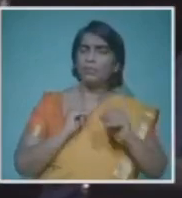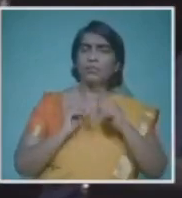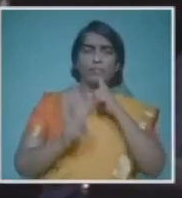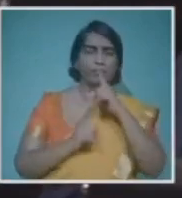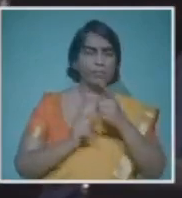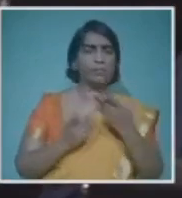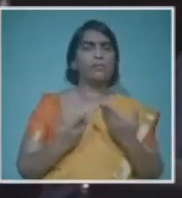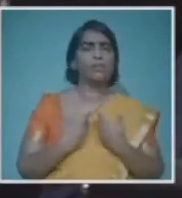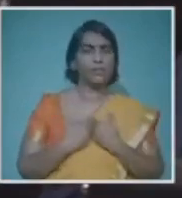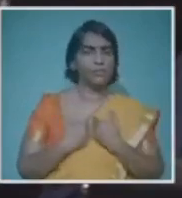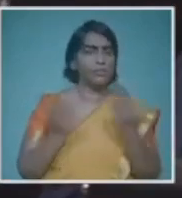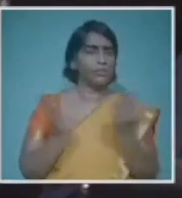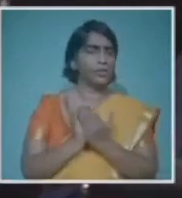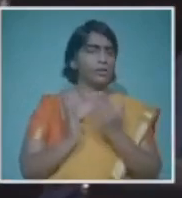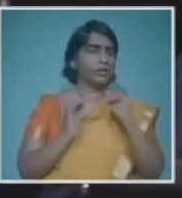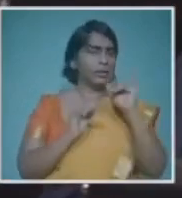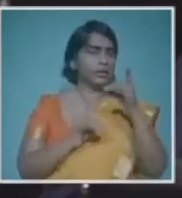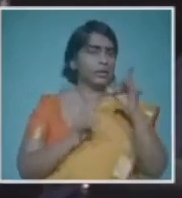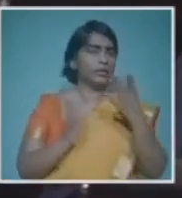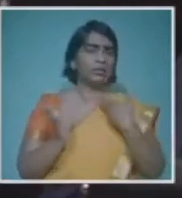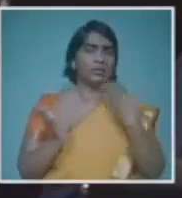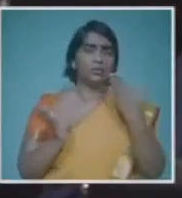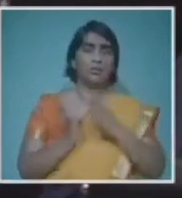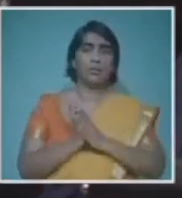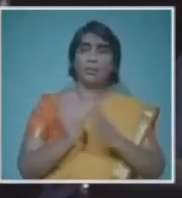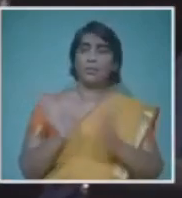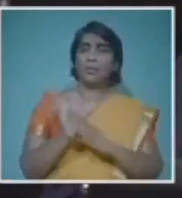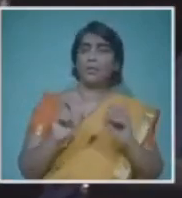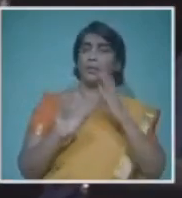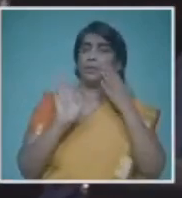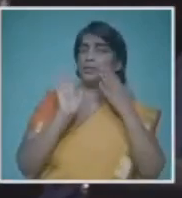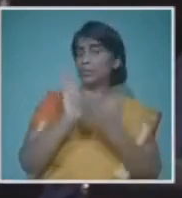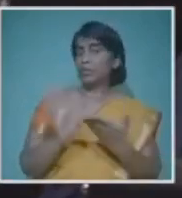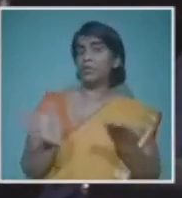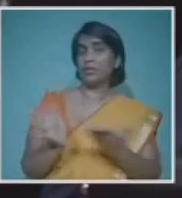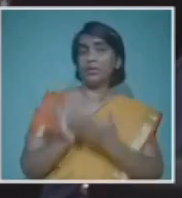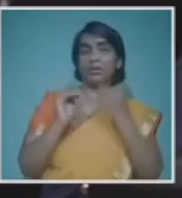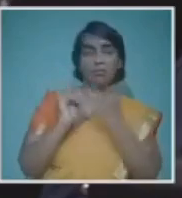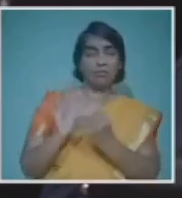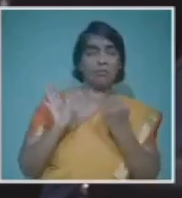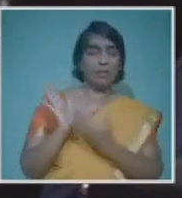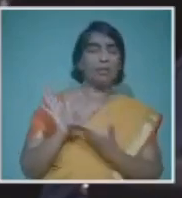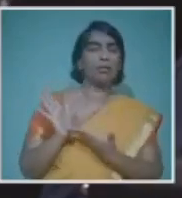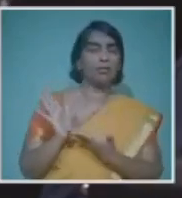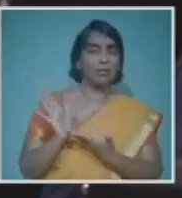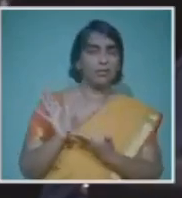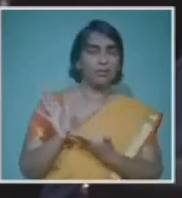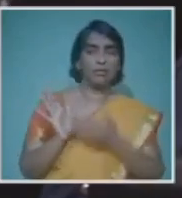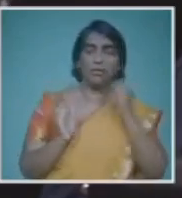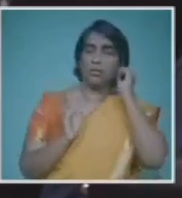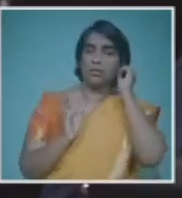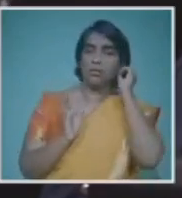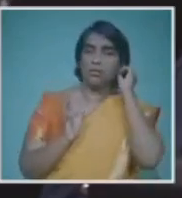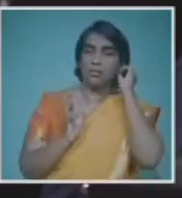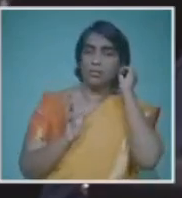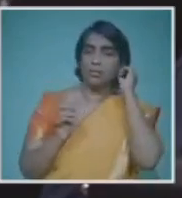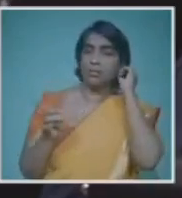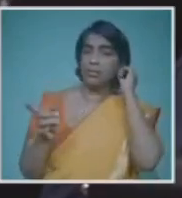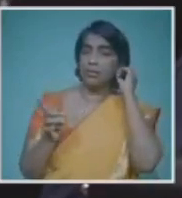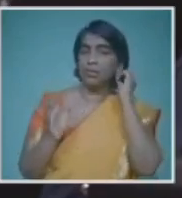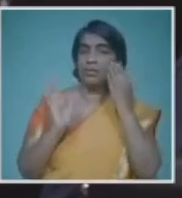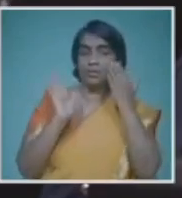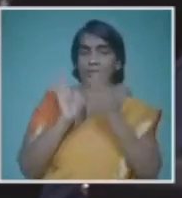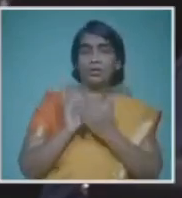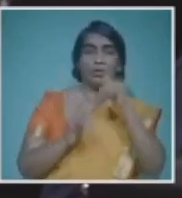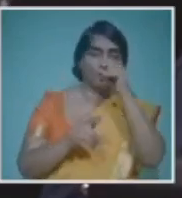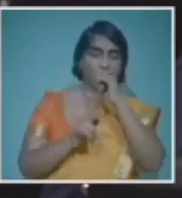කරනවා ලිපිගනු 100 200 හදලා මාධ්‍යට ගිහිල්ලා පෙන්නනවා මෙන්න මේවා මෙන්න මේ හොරකම් කුණයි කියලා දැන් අර ඉදිරිපත් කරා